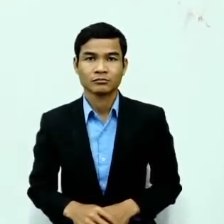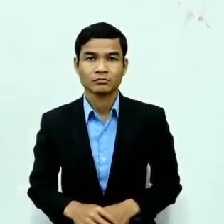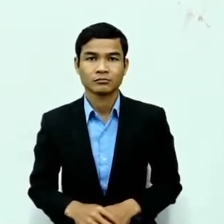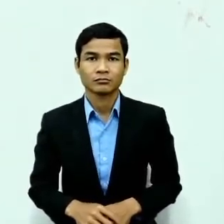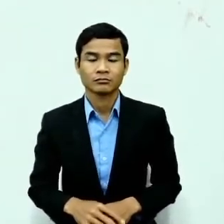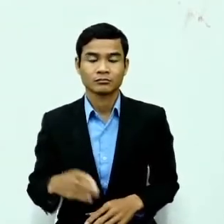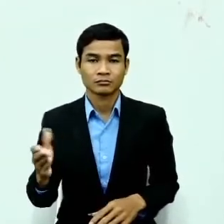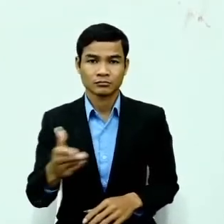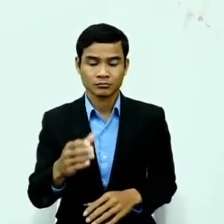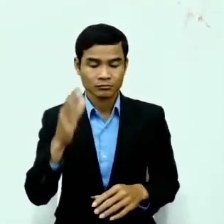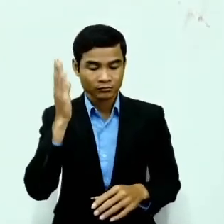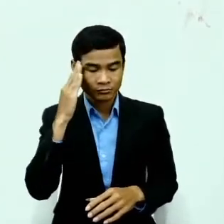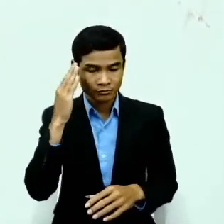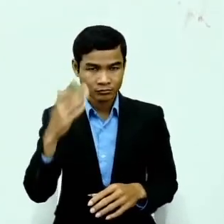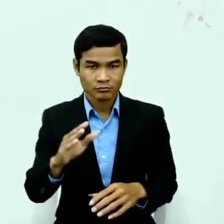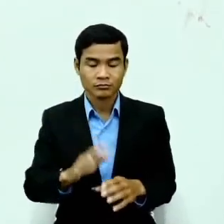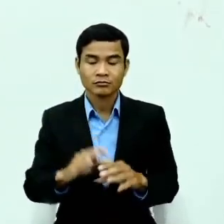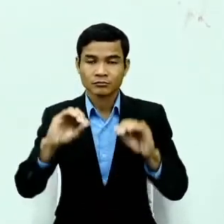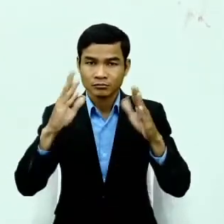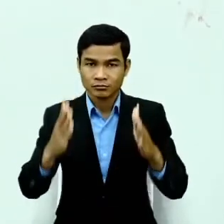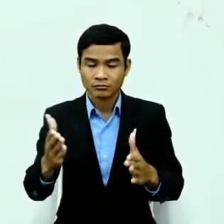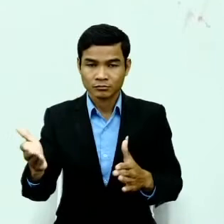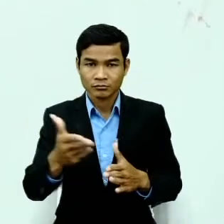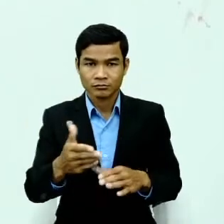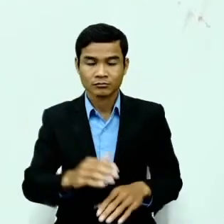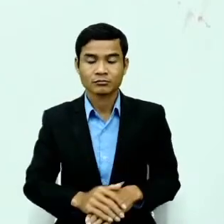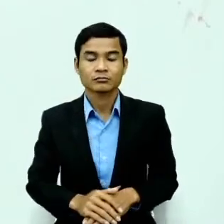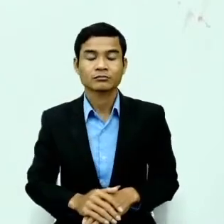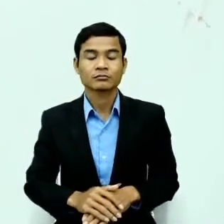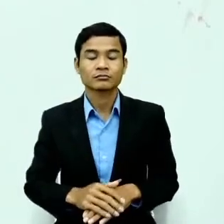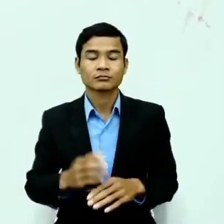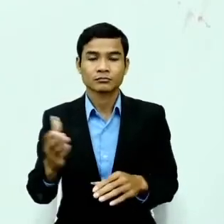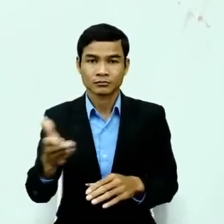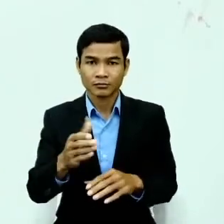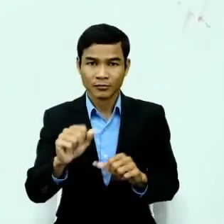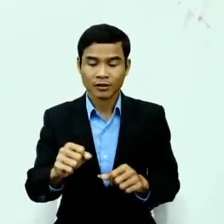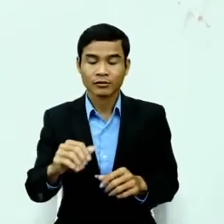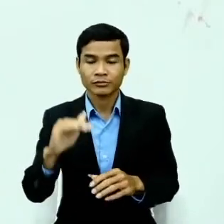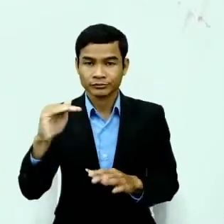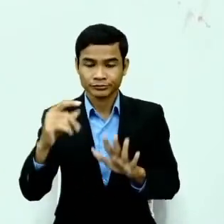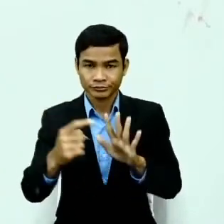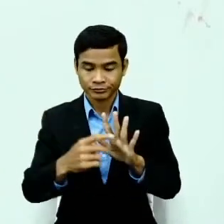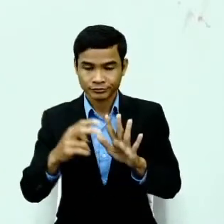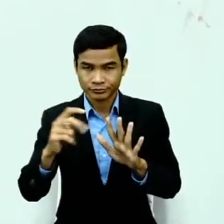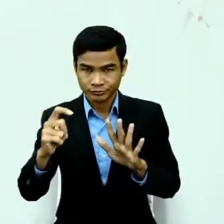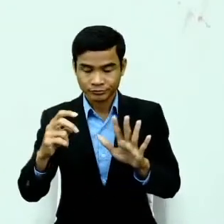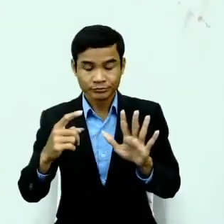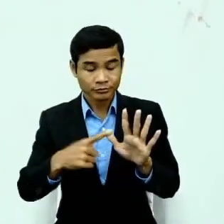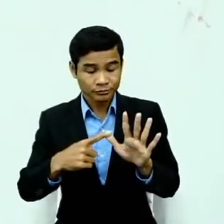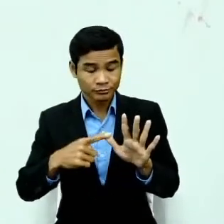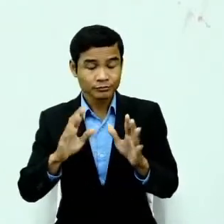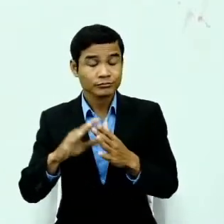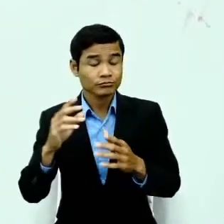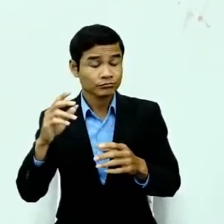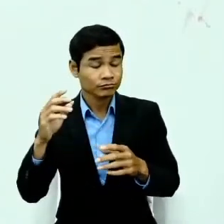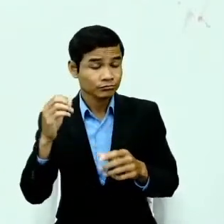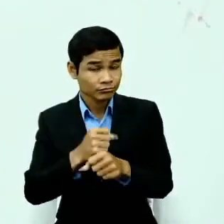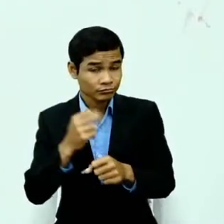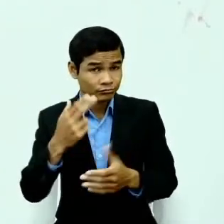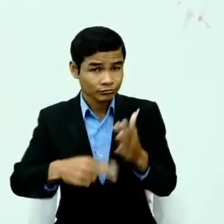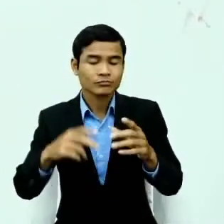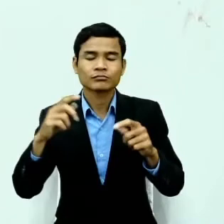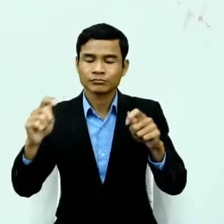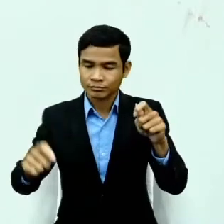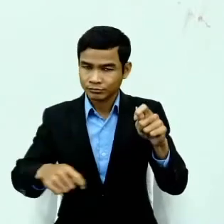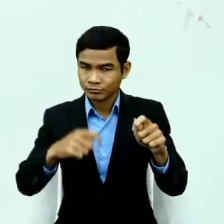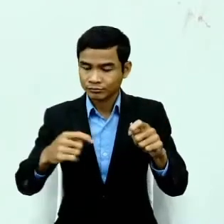chàng dân con bằng đằng ấy nát đà nè cừu bằng hành rục bánh cứ số sô khá quát quát thua với con cha cứ quát ca ấm